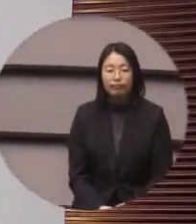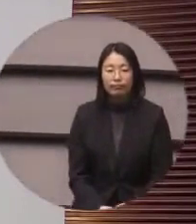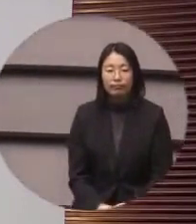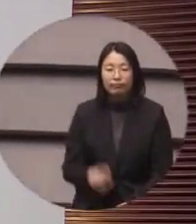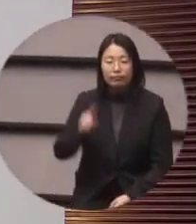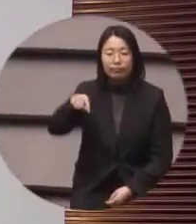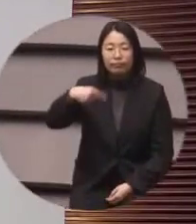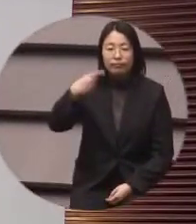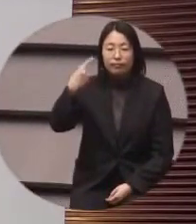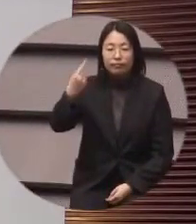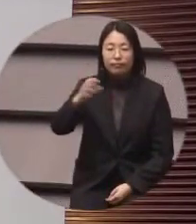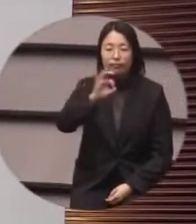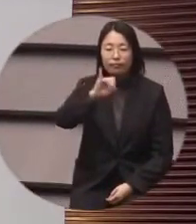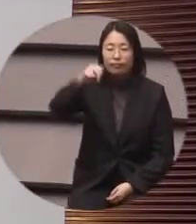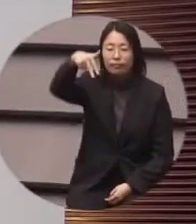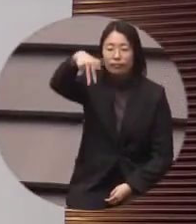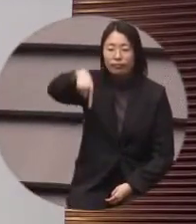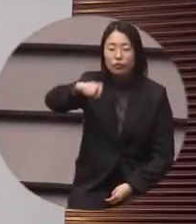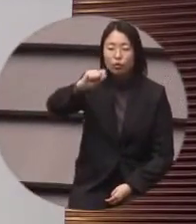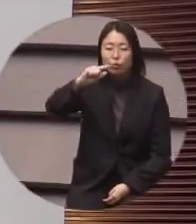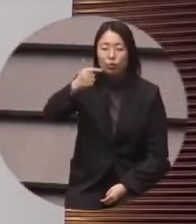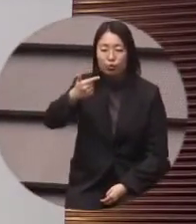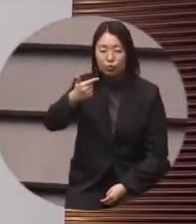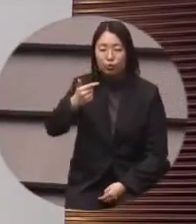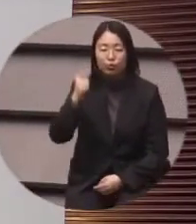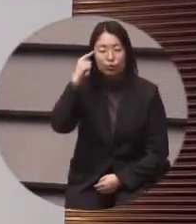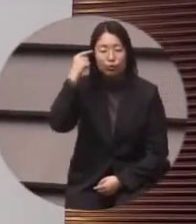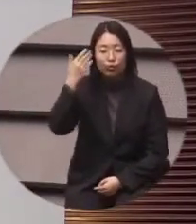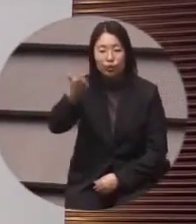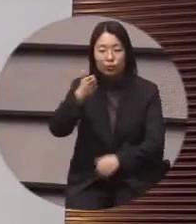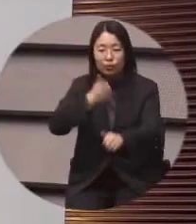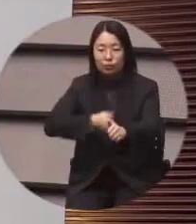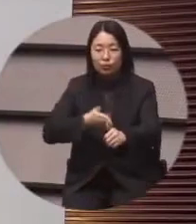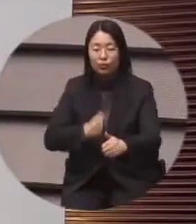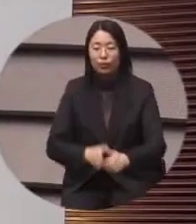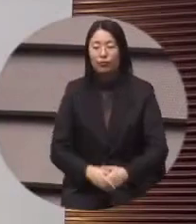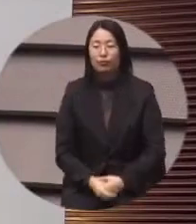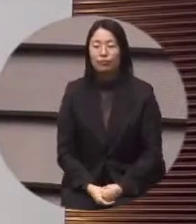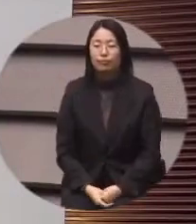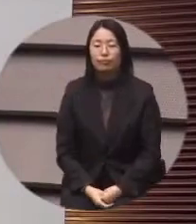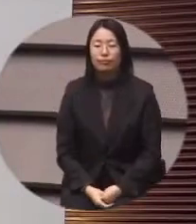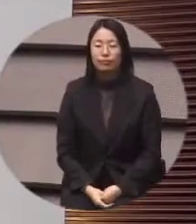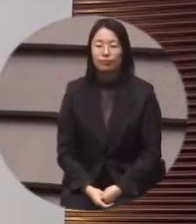다음 이주은 의원님께서는 나오셔서 질문해 주시기 바랍니다.